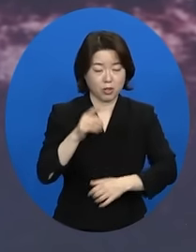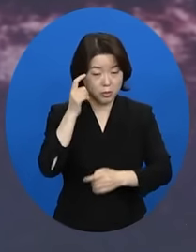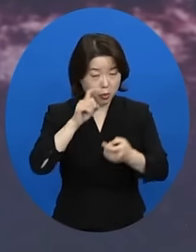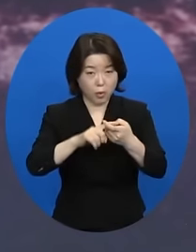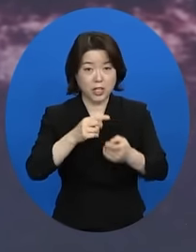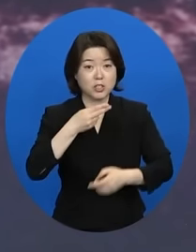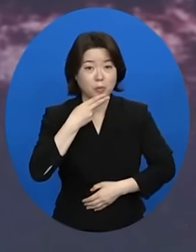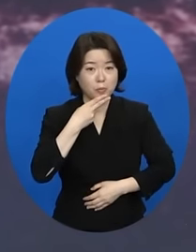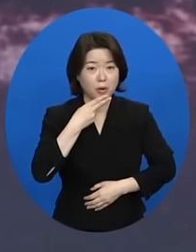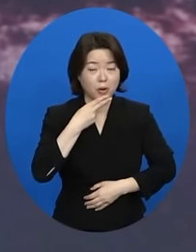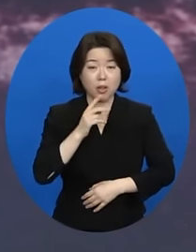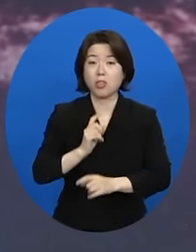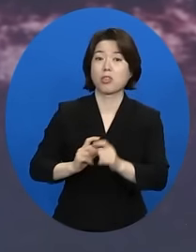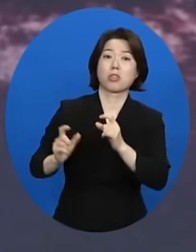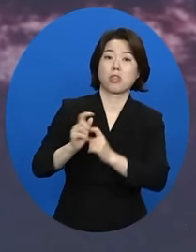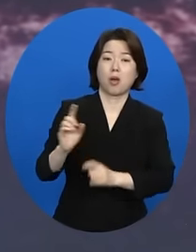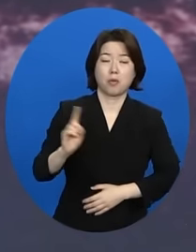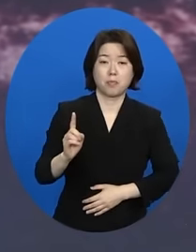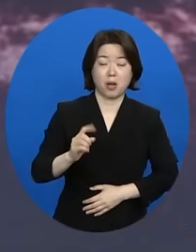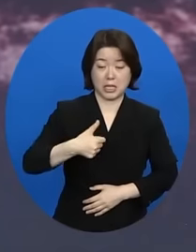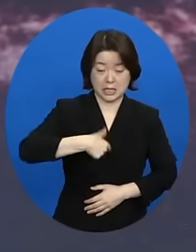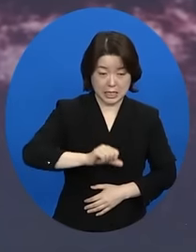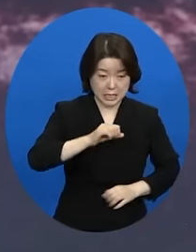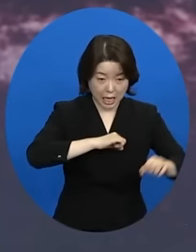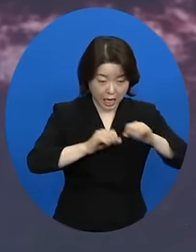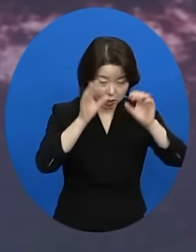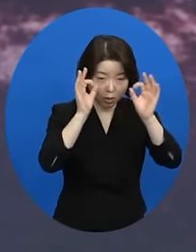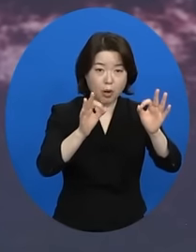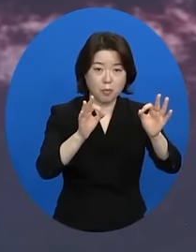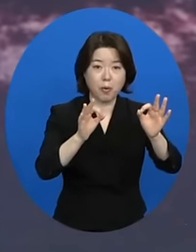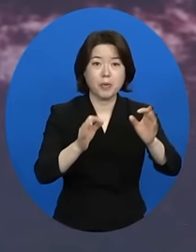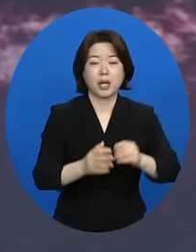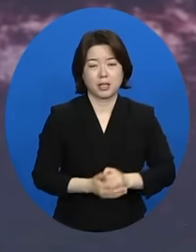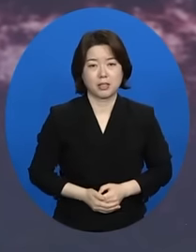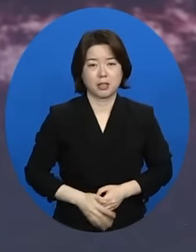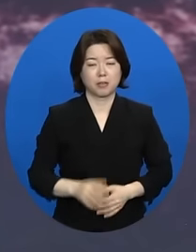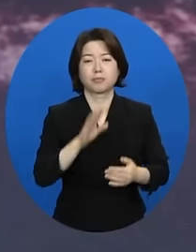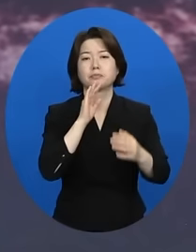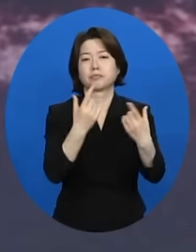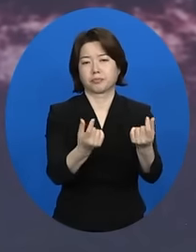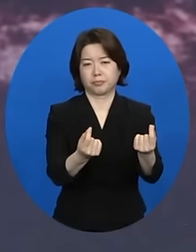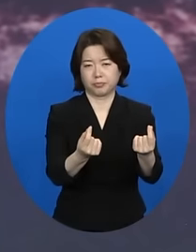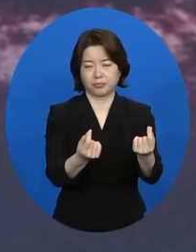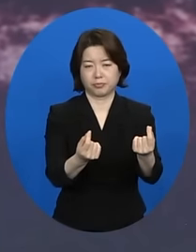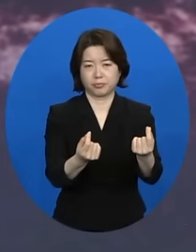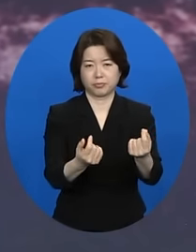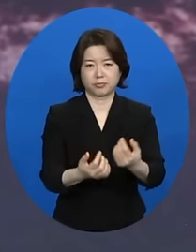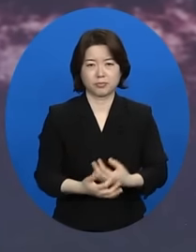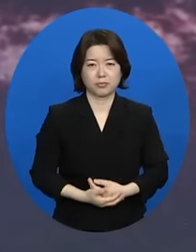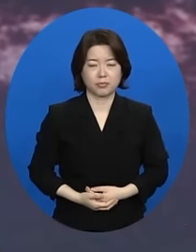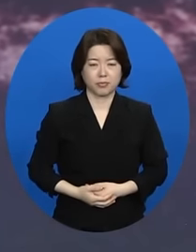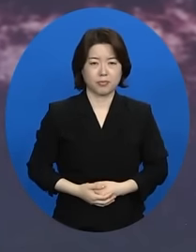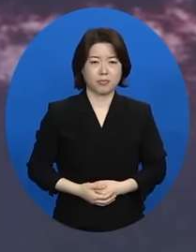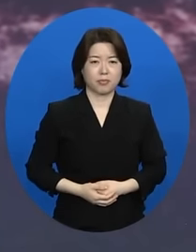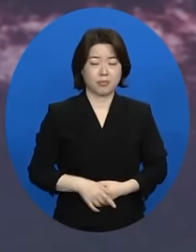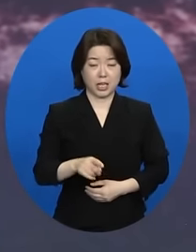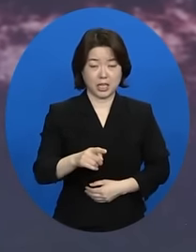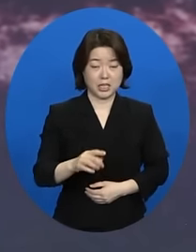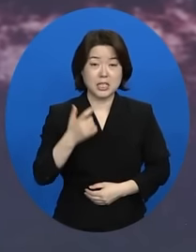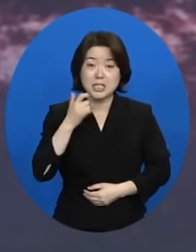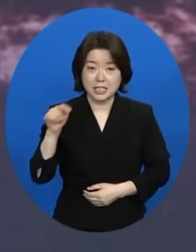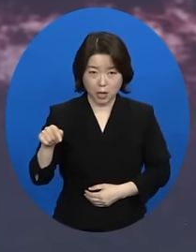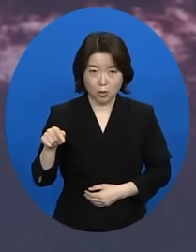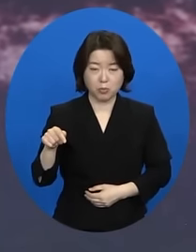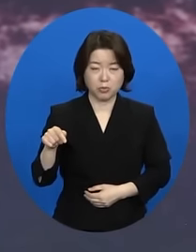없었고 더더군다나 이 아들들의 행태를 봤을 때는 마찬가지라는 것입니다. 그러니까 지금 이 야곱은